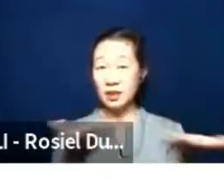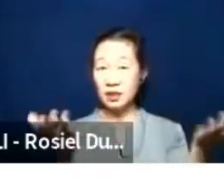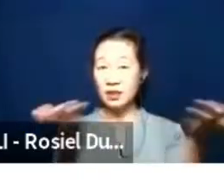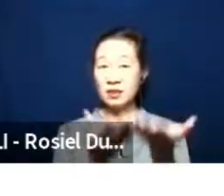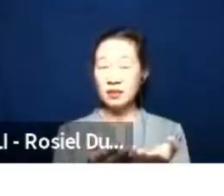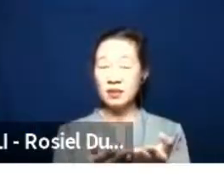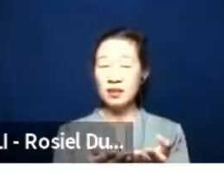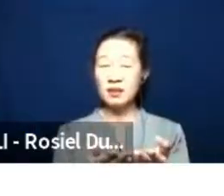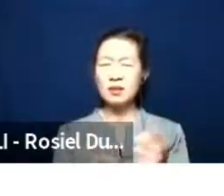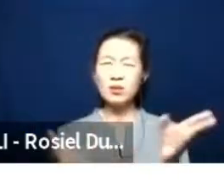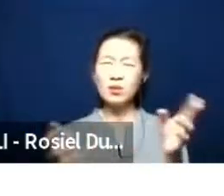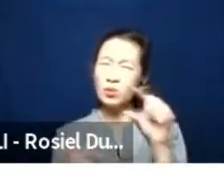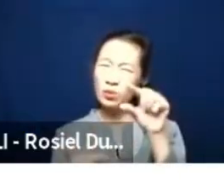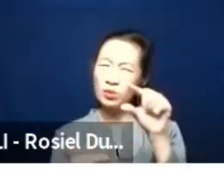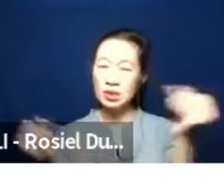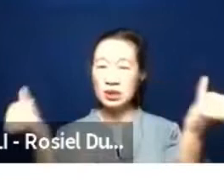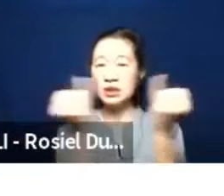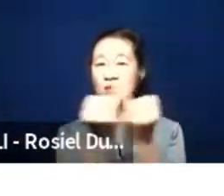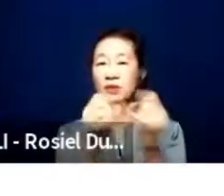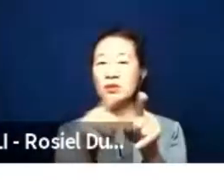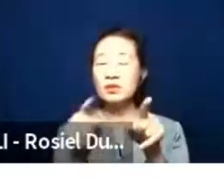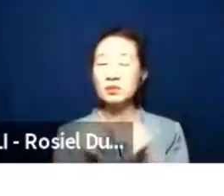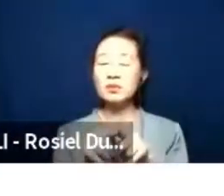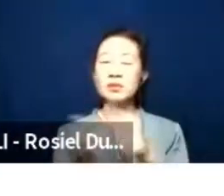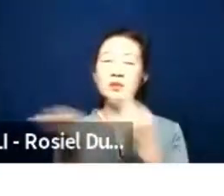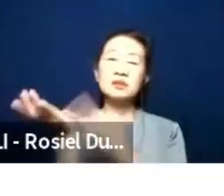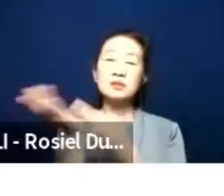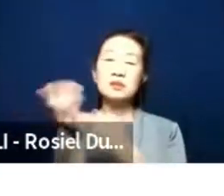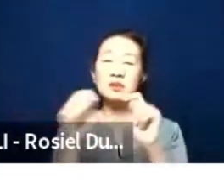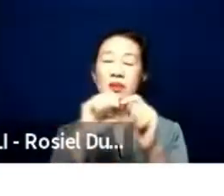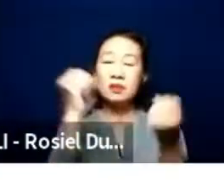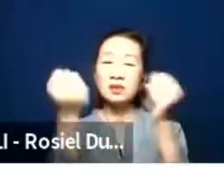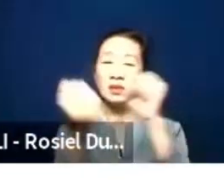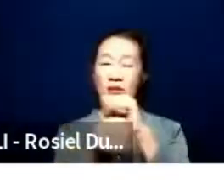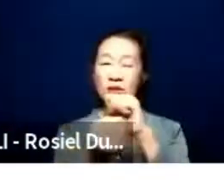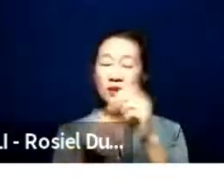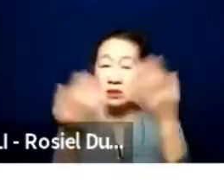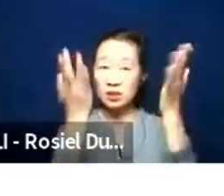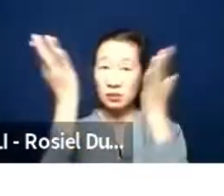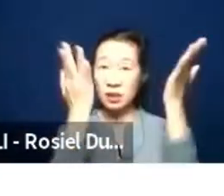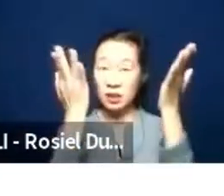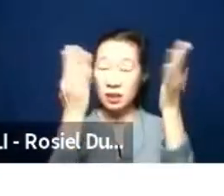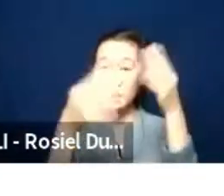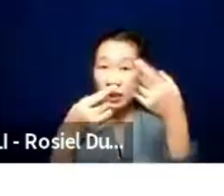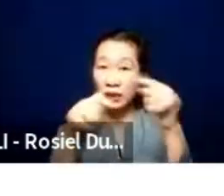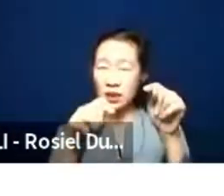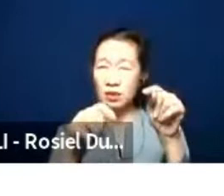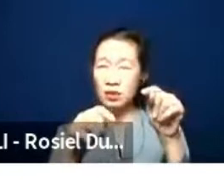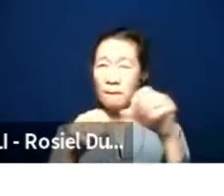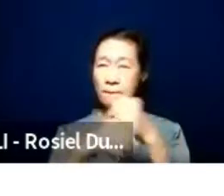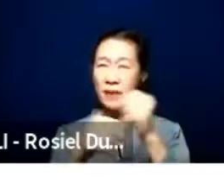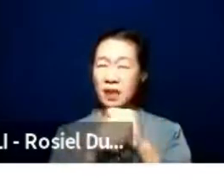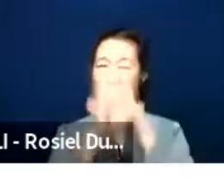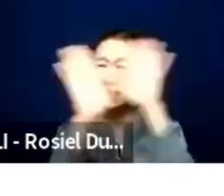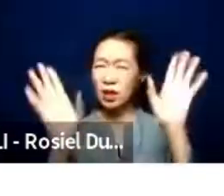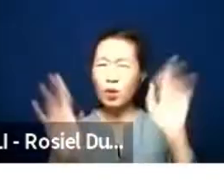little introduction lang, no? Of course, we will talk about transition services. Itatry natin klaruhin kung ano ba ang ibig sabihin